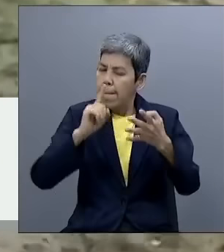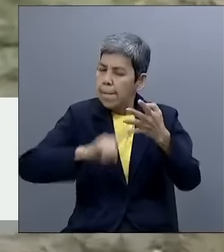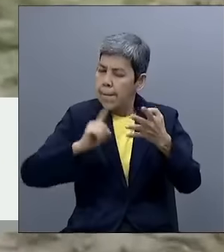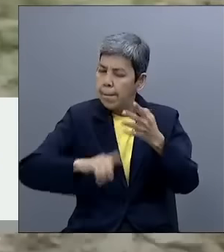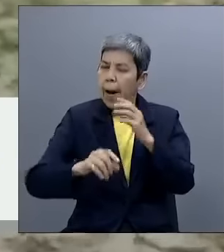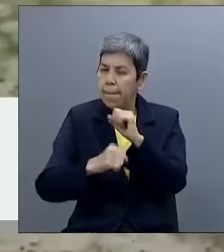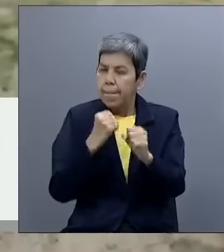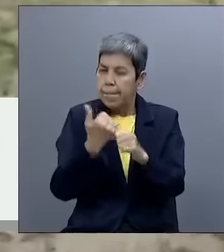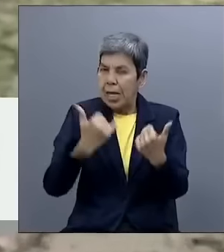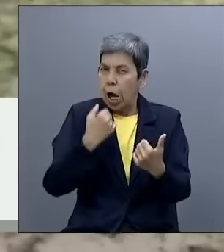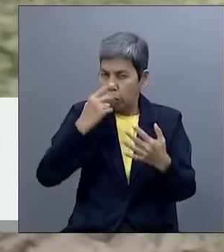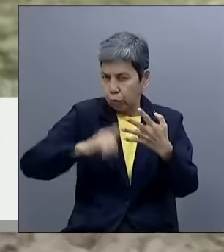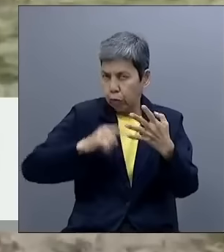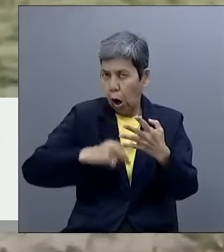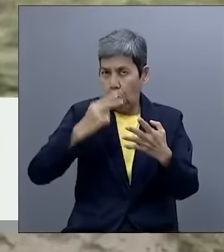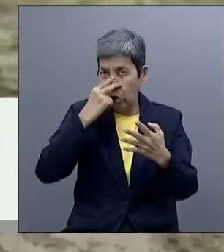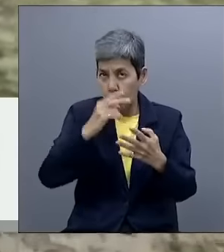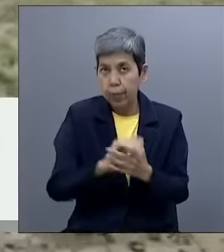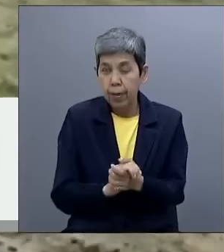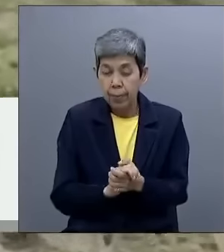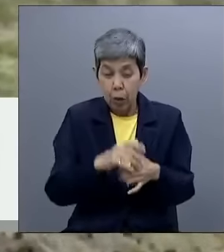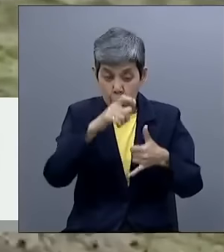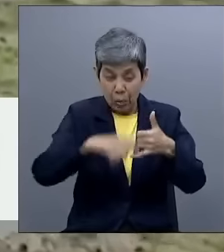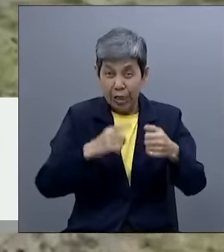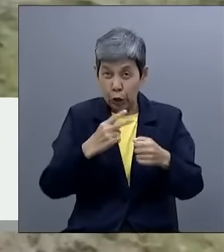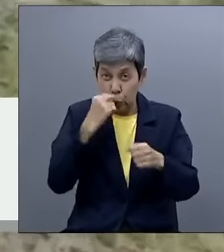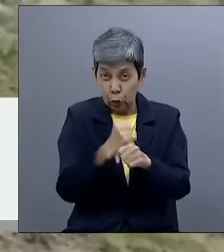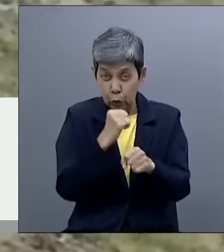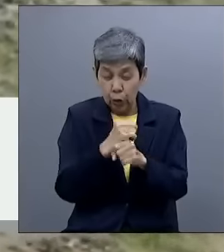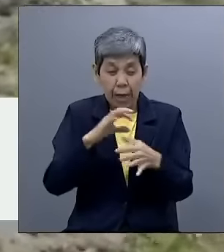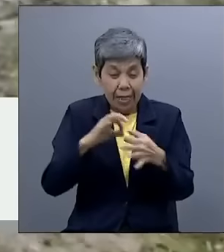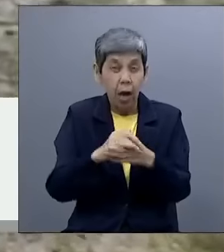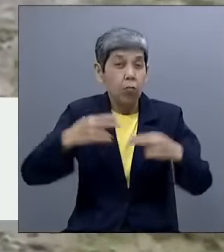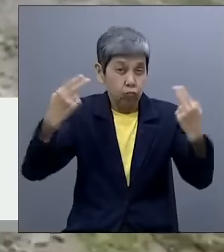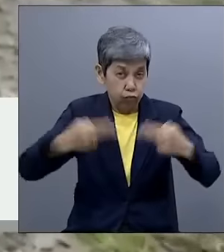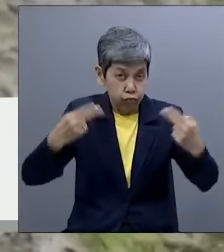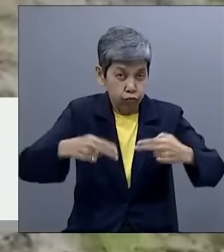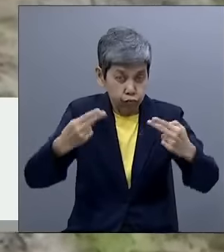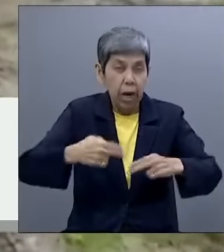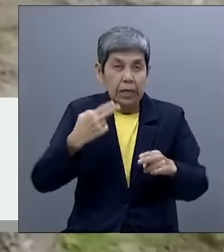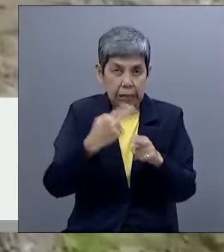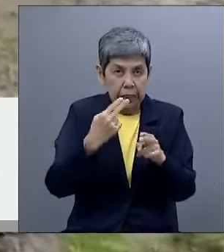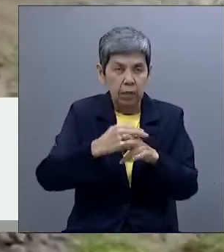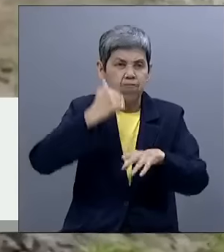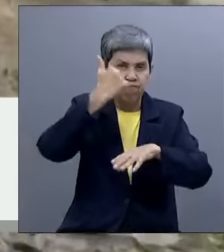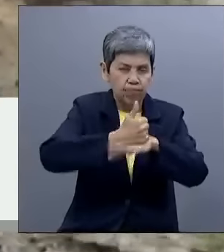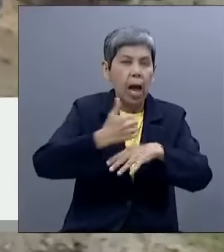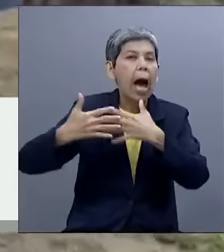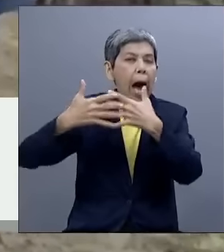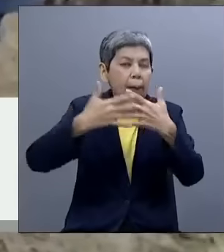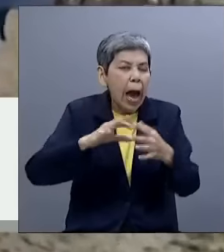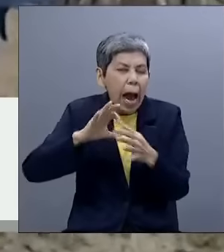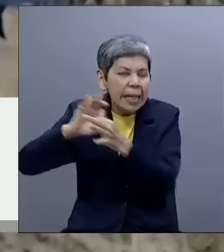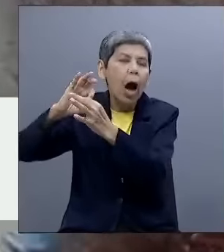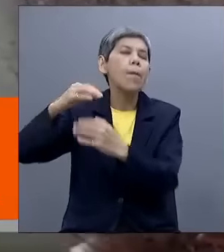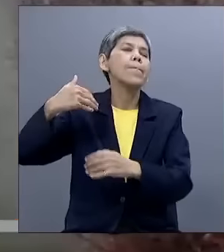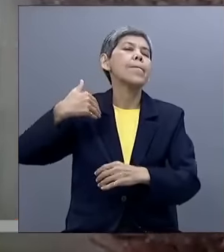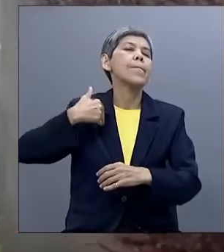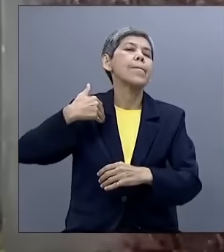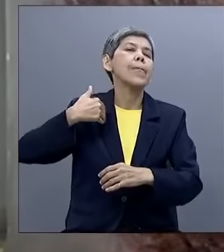ชัดเจนนะคะคุณผู้ชมเนื่องจากตัวแปรสำคัญในสมการรบย่อมมีชื่อของผู้นำสรัฐเข้ามาเกี่ยวข้อง